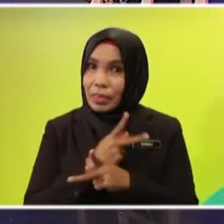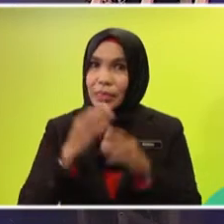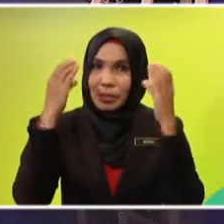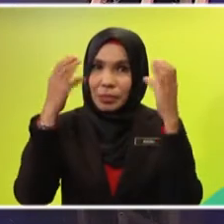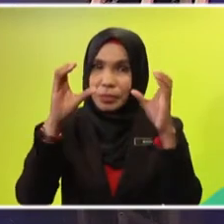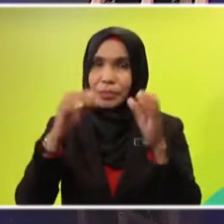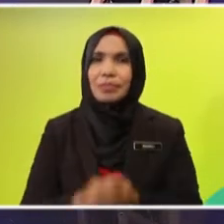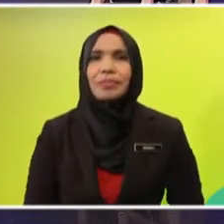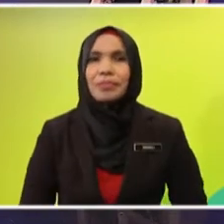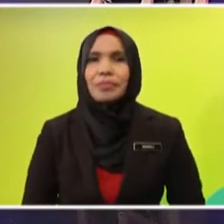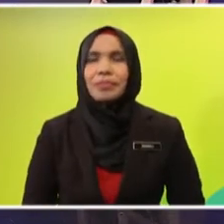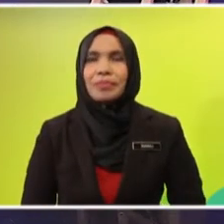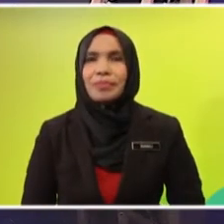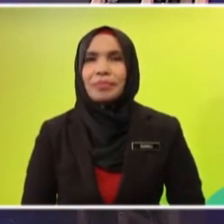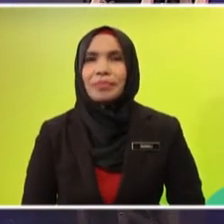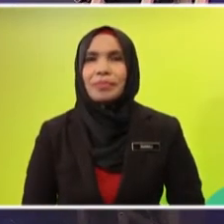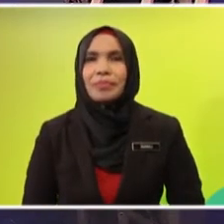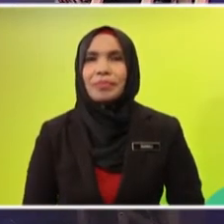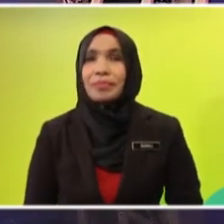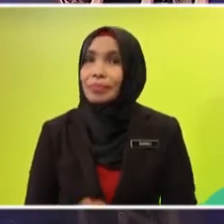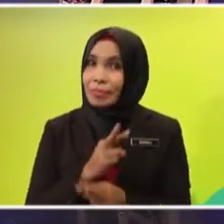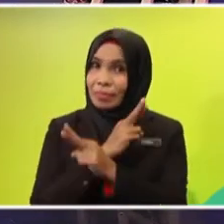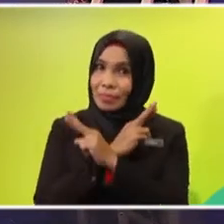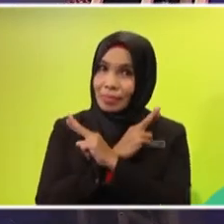cupita berhasil boleh-boleh tv-tv